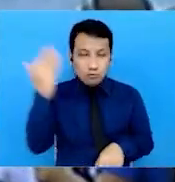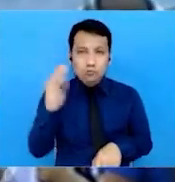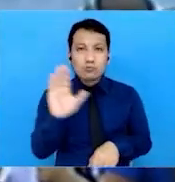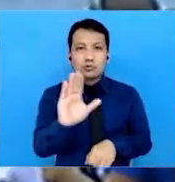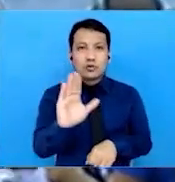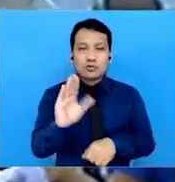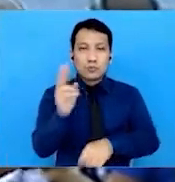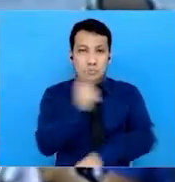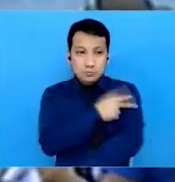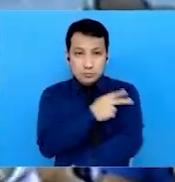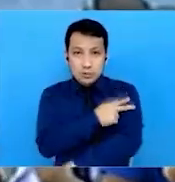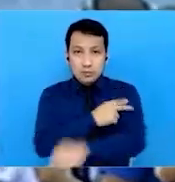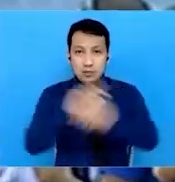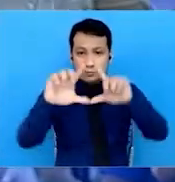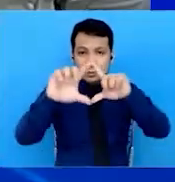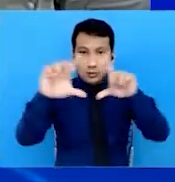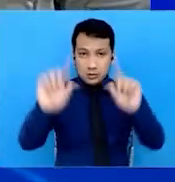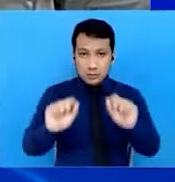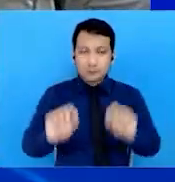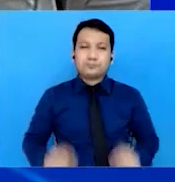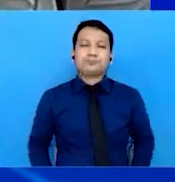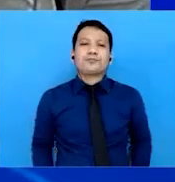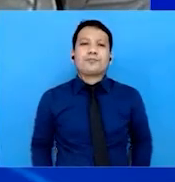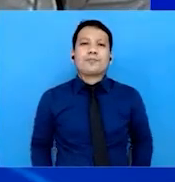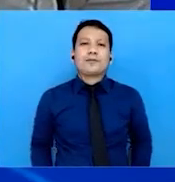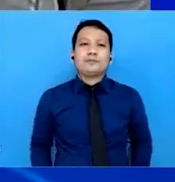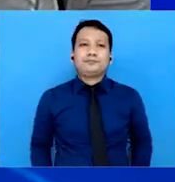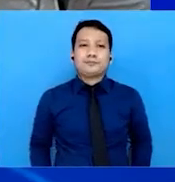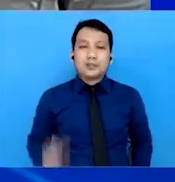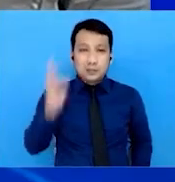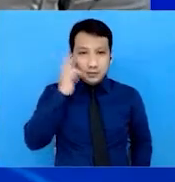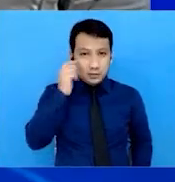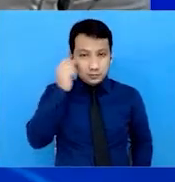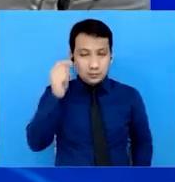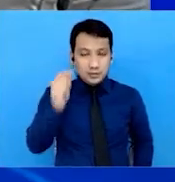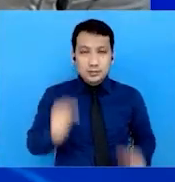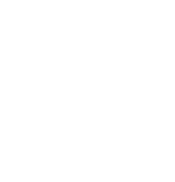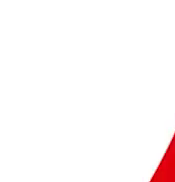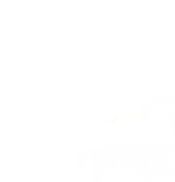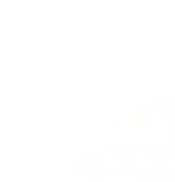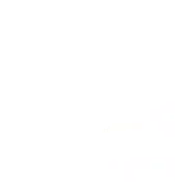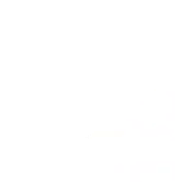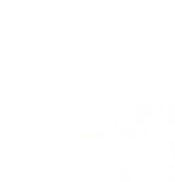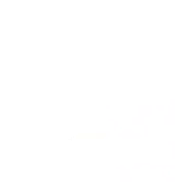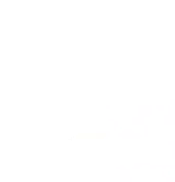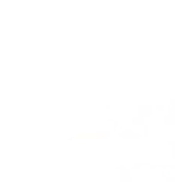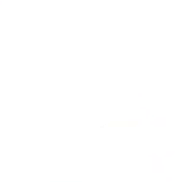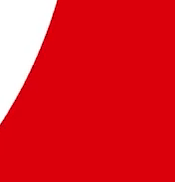vaccination card. Rapid Cheryl. Maraming salamat, Romel Lopez.